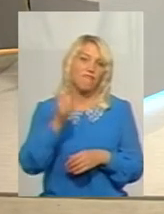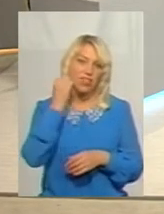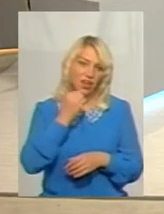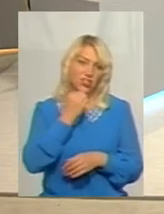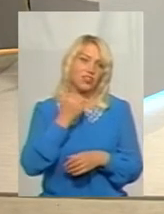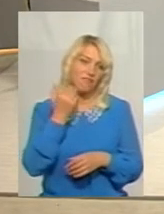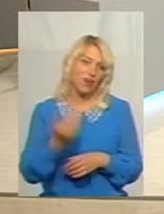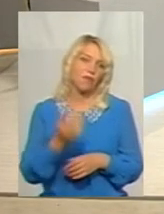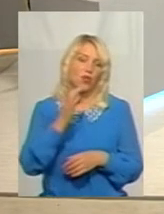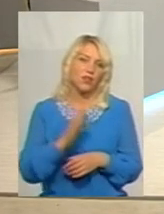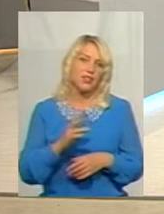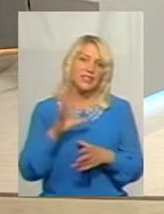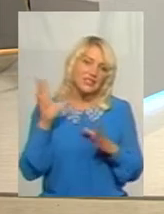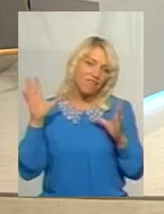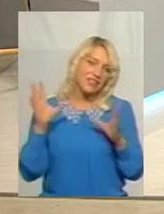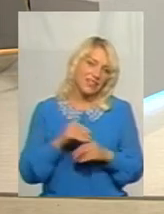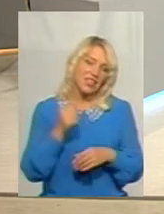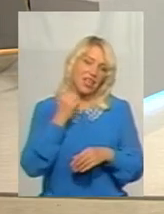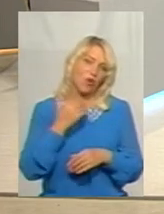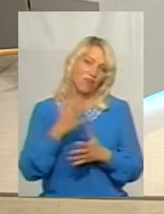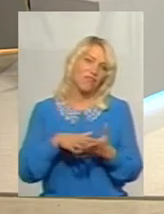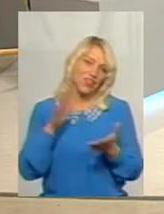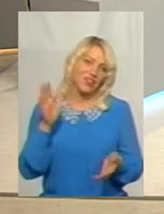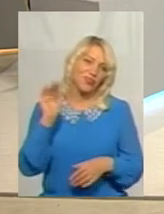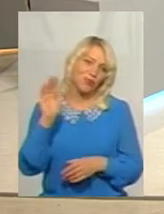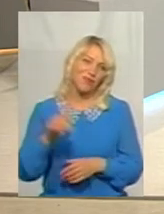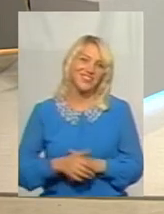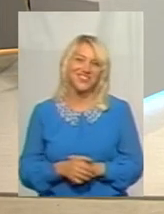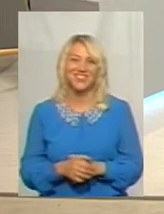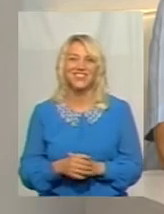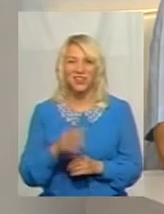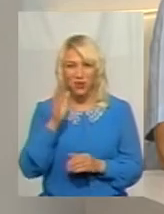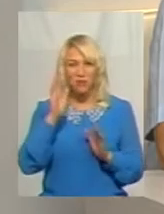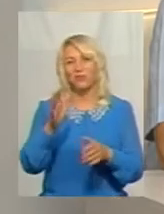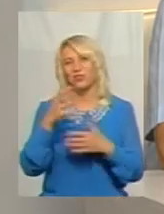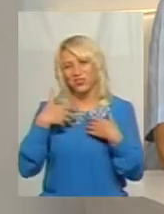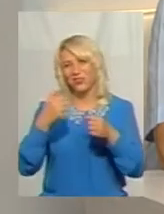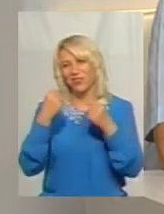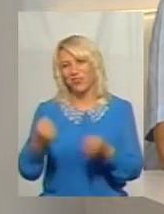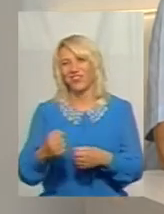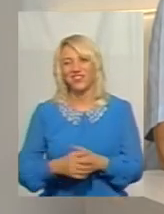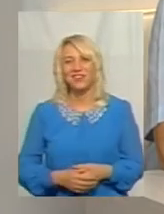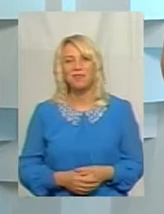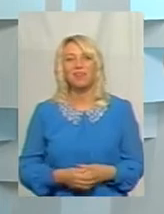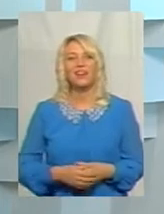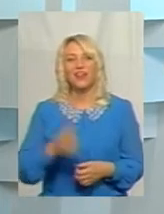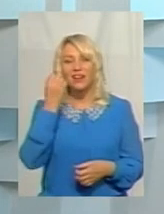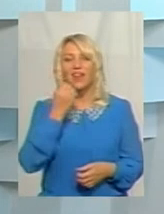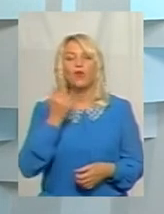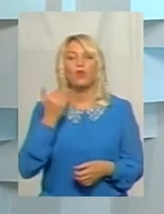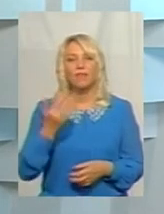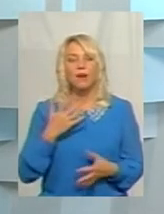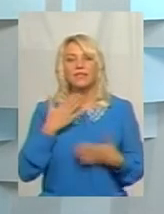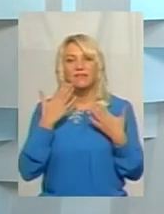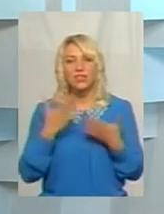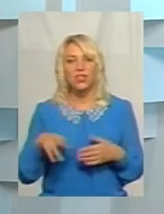Борис Васильович, за все. Дякую вам велике. До побачення. Будьте здорові. Все, дякуємо і вам. І